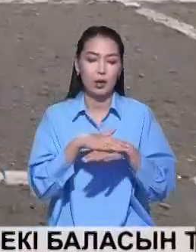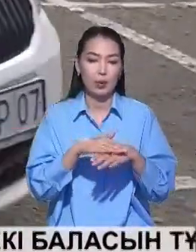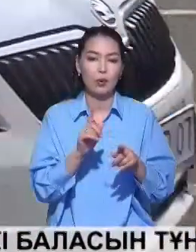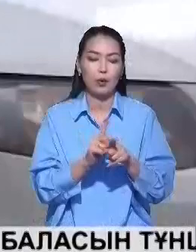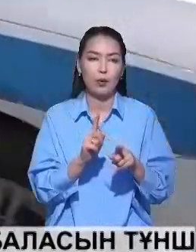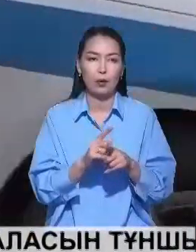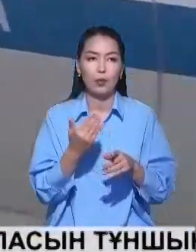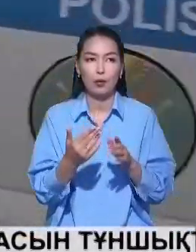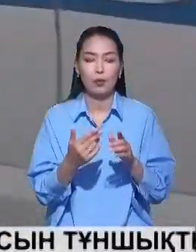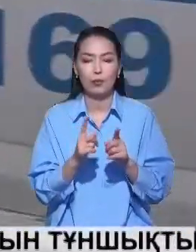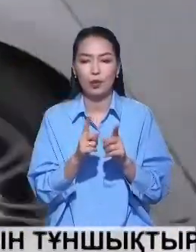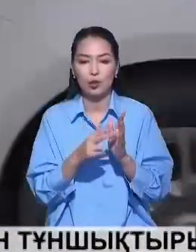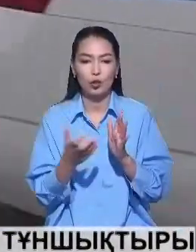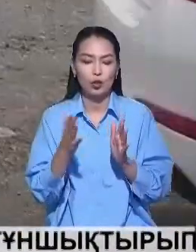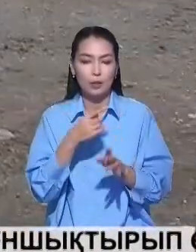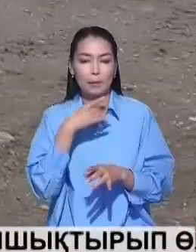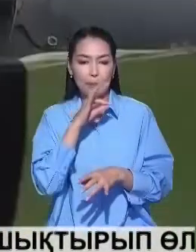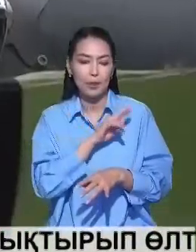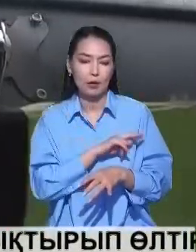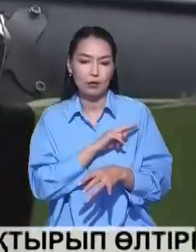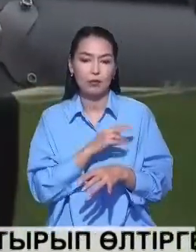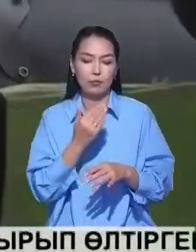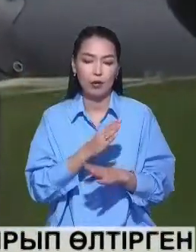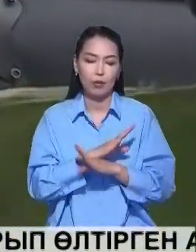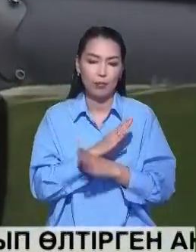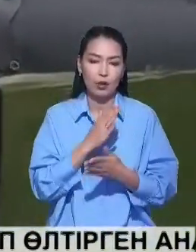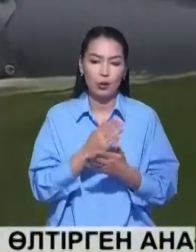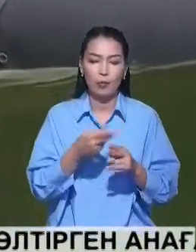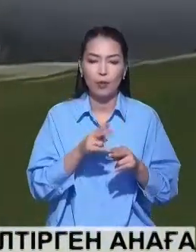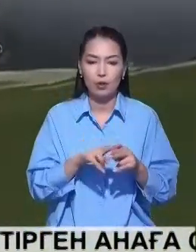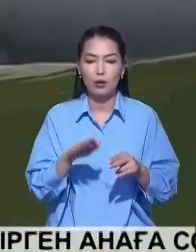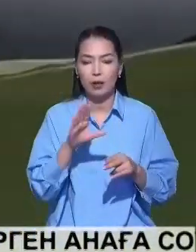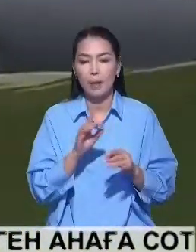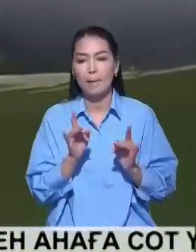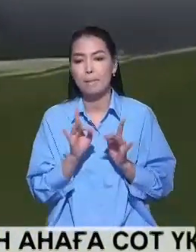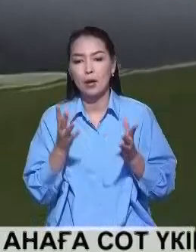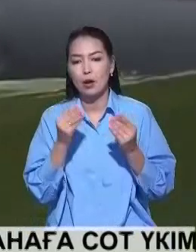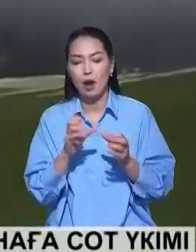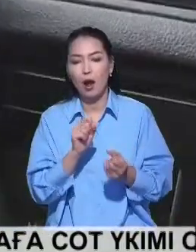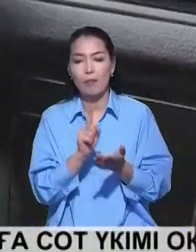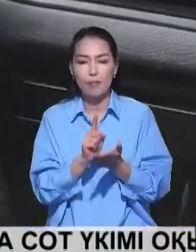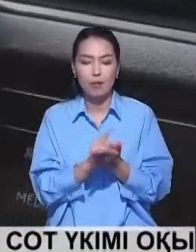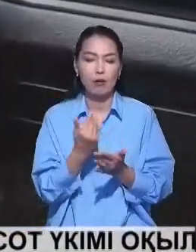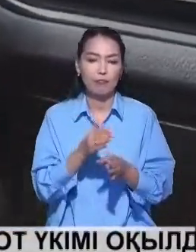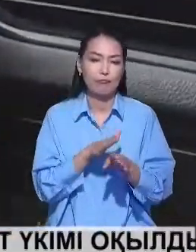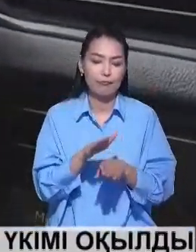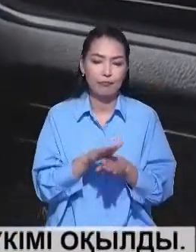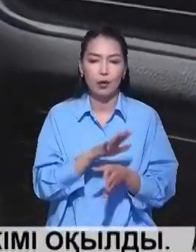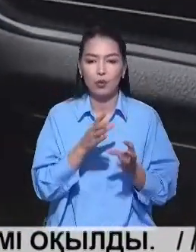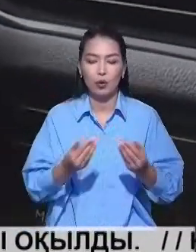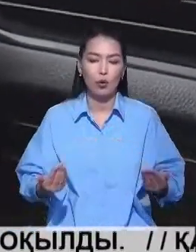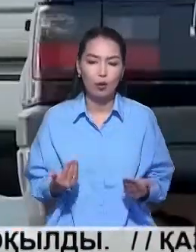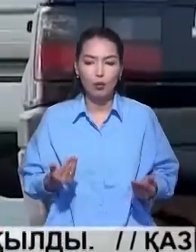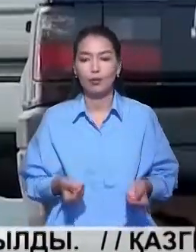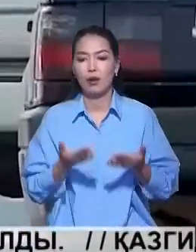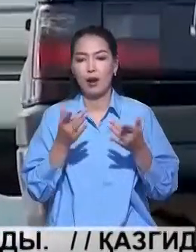алғалы 800-ден астам полицей қызмет барысында қаза тауыпты. Демек, бүгінгі күн тек мереке емес, міндетін жанқиярлықпен атқарып, ғұмырын құрбан